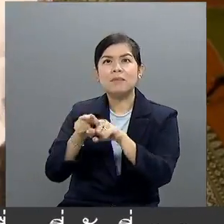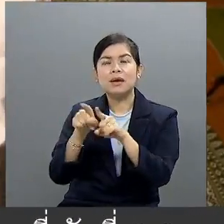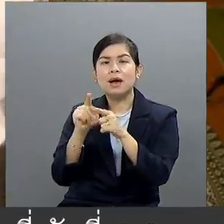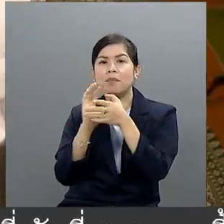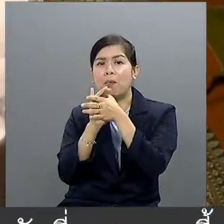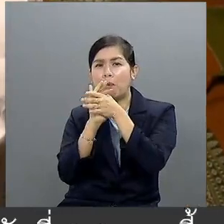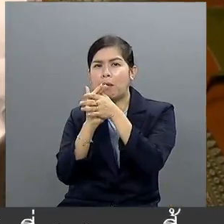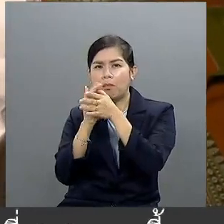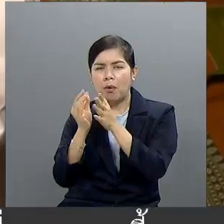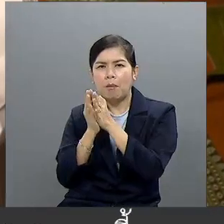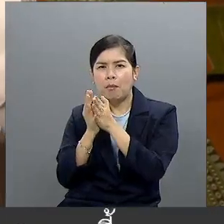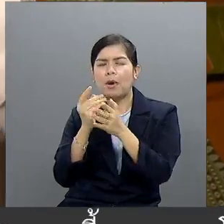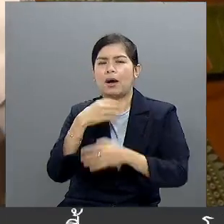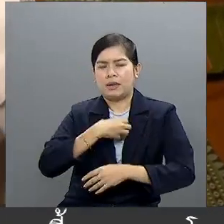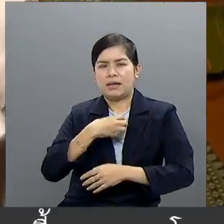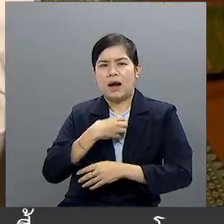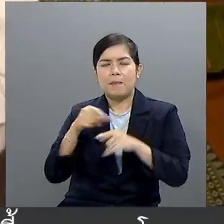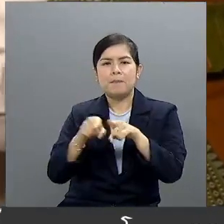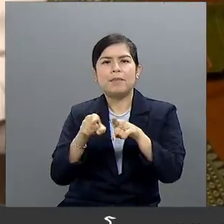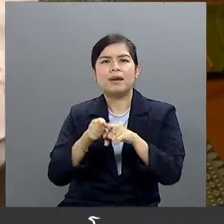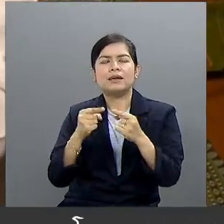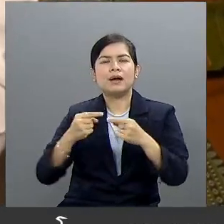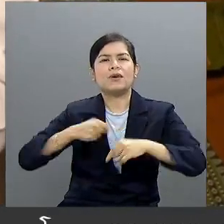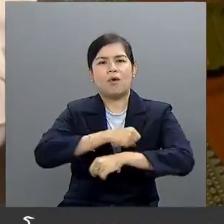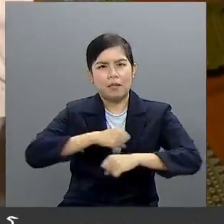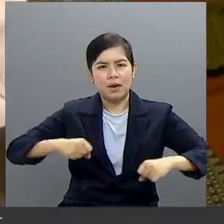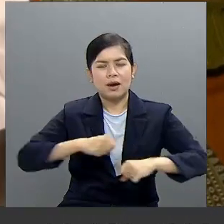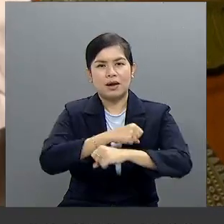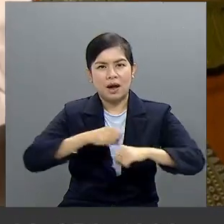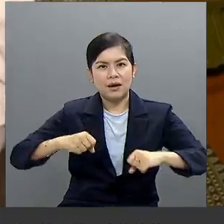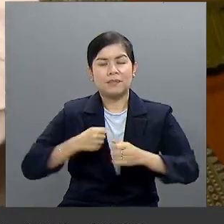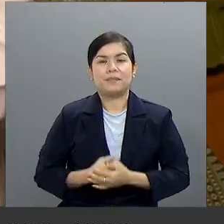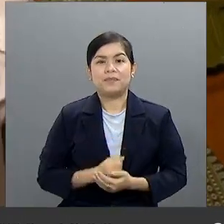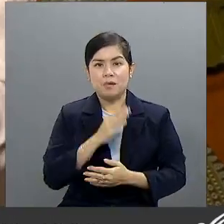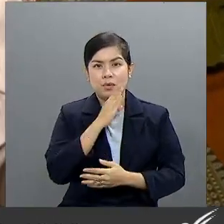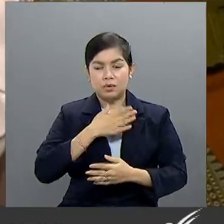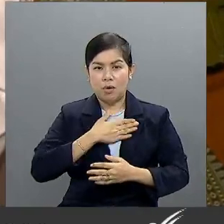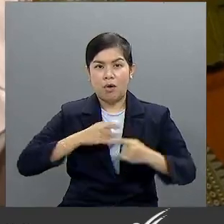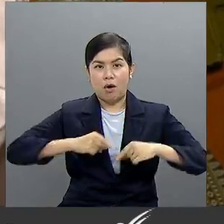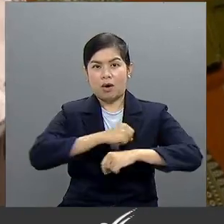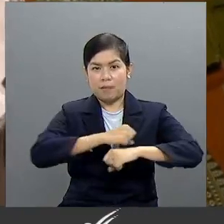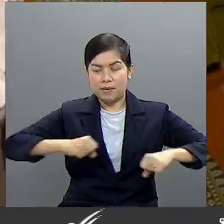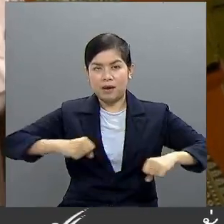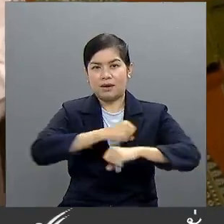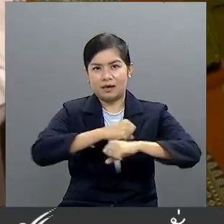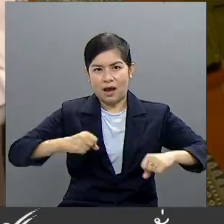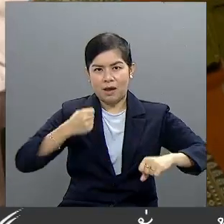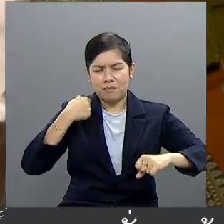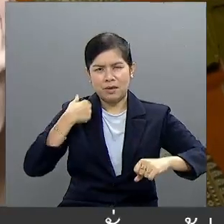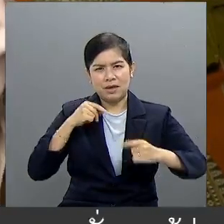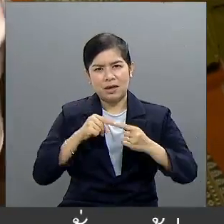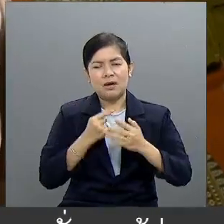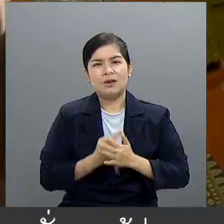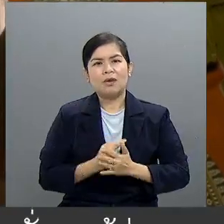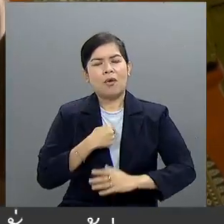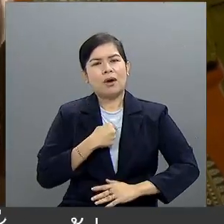ายนะเมื่อออกกำลังกายเหงื่อออกเกิดความหิวแล้วก็อาหารให้กินกินแล้วเขาก็แข็งแรงห